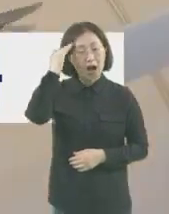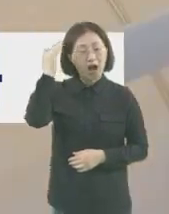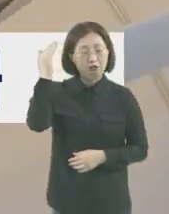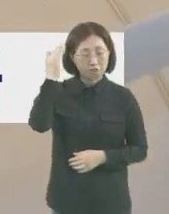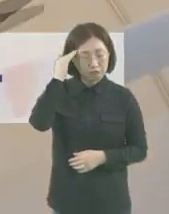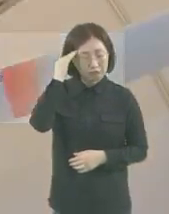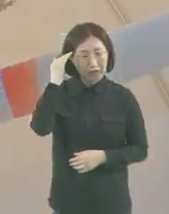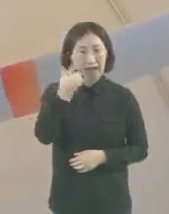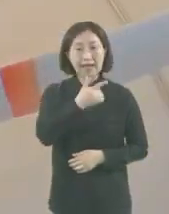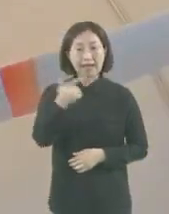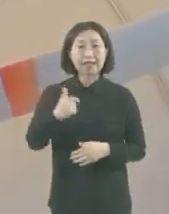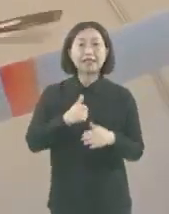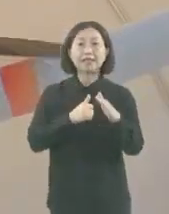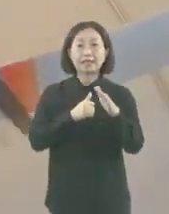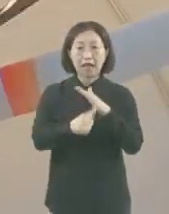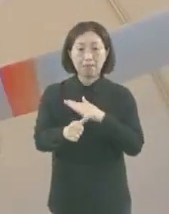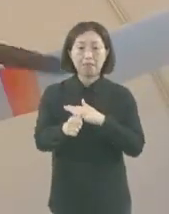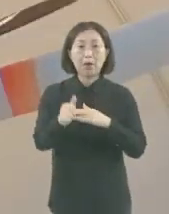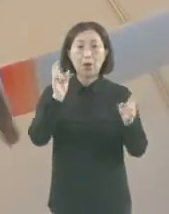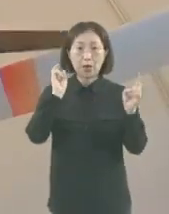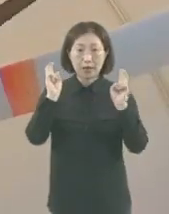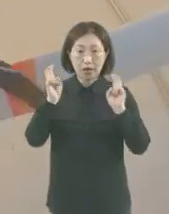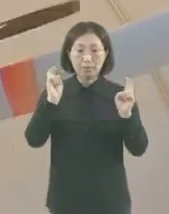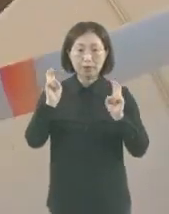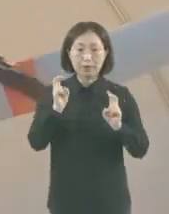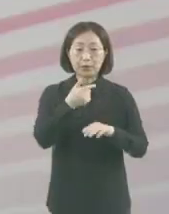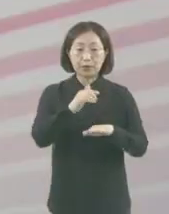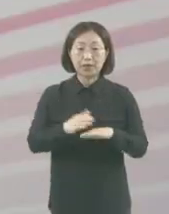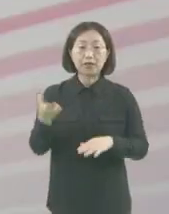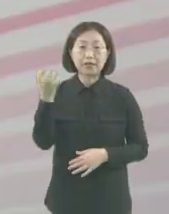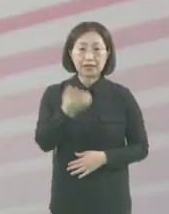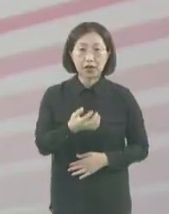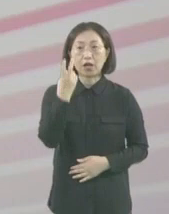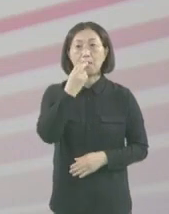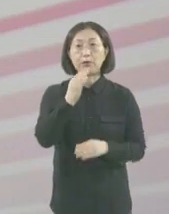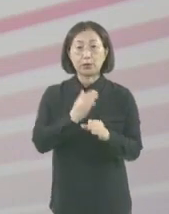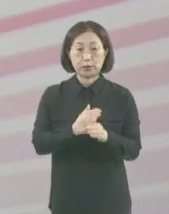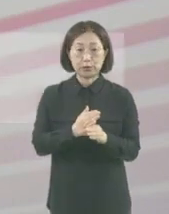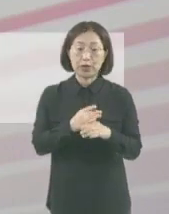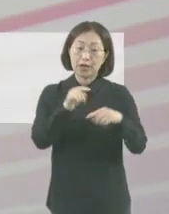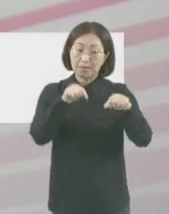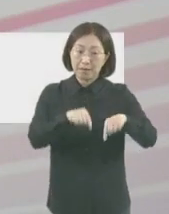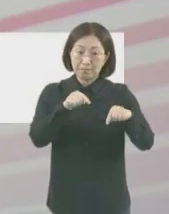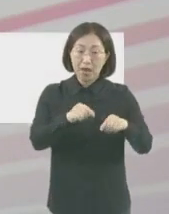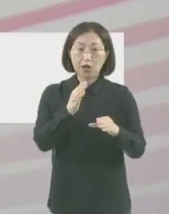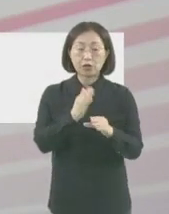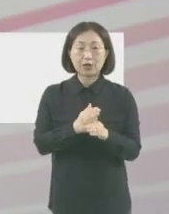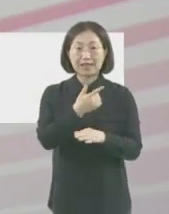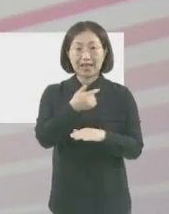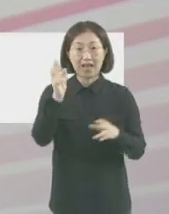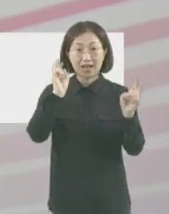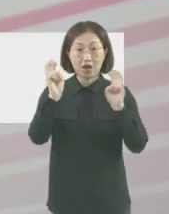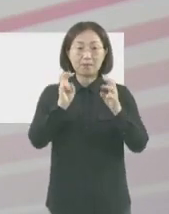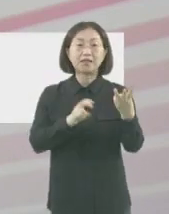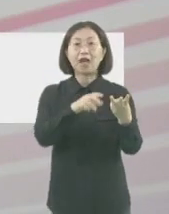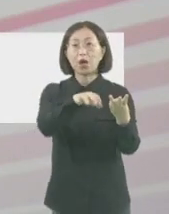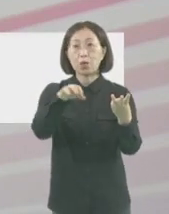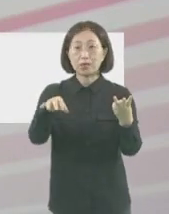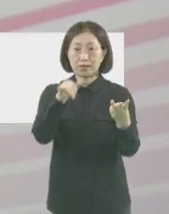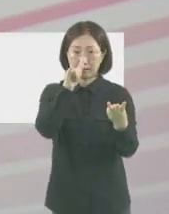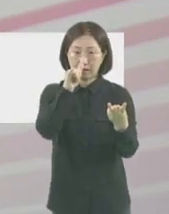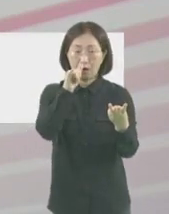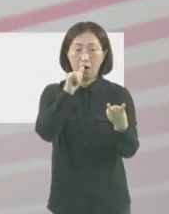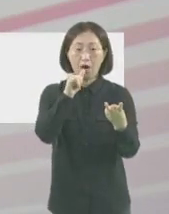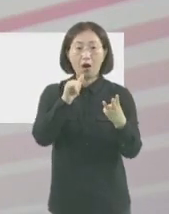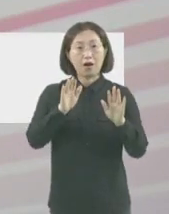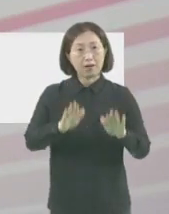대표하는 방산 대기업들도 대전행을 검토하고 있습니다. 접촉하고 있는 대기업이 세 군데 있습니다. 조만간